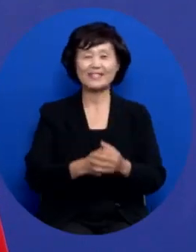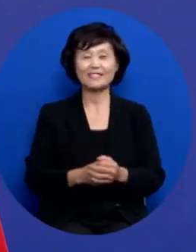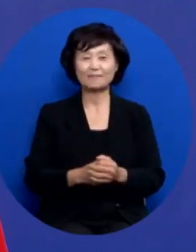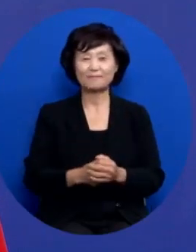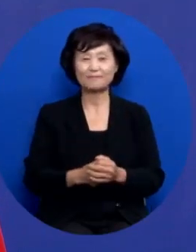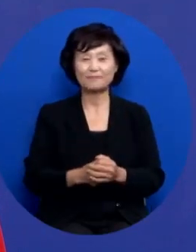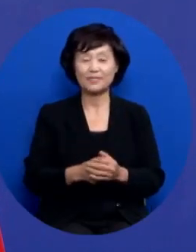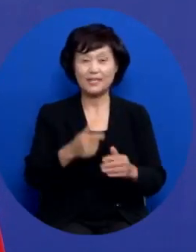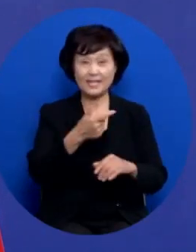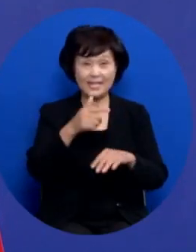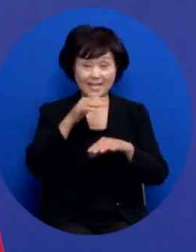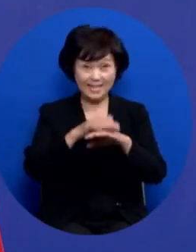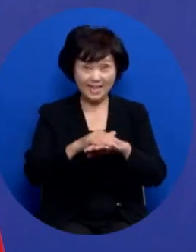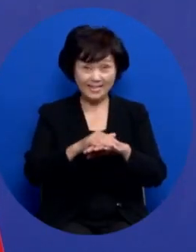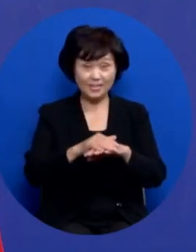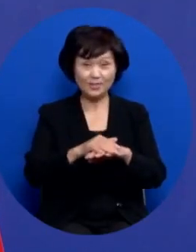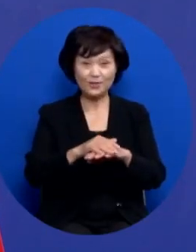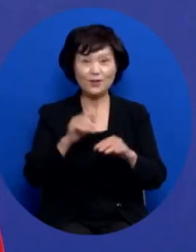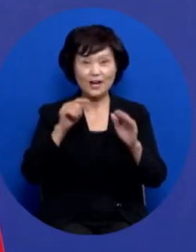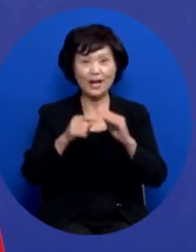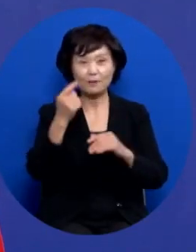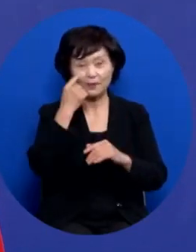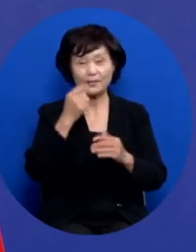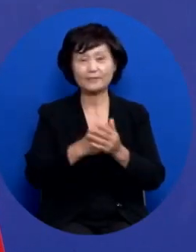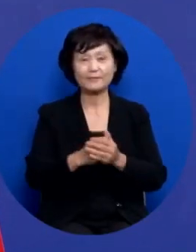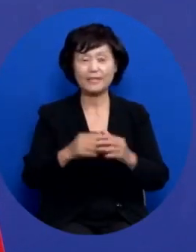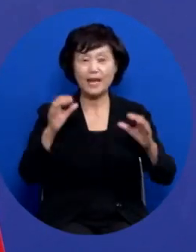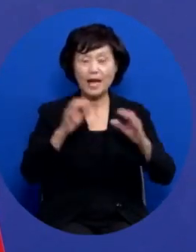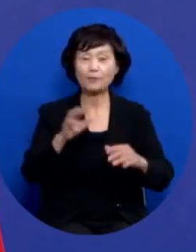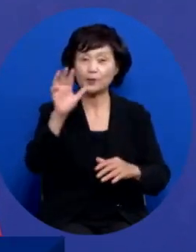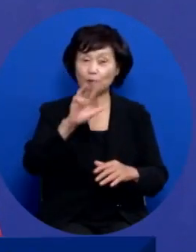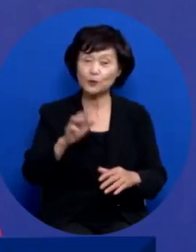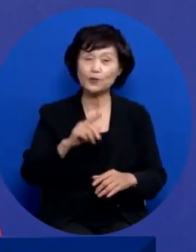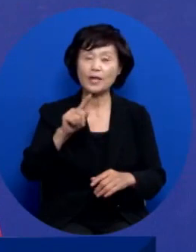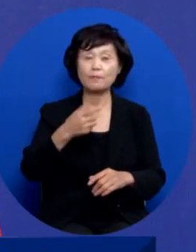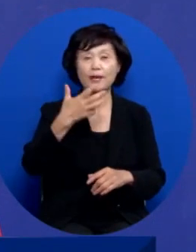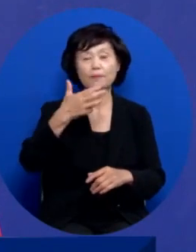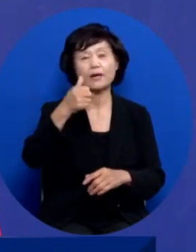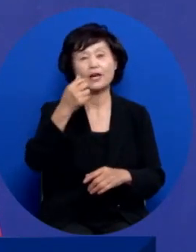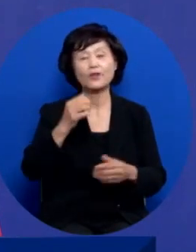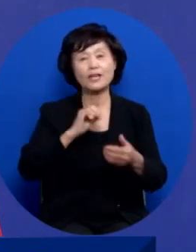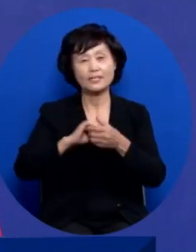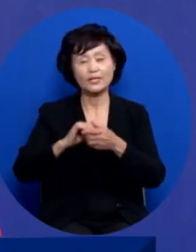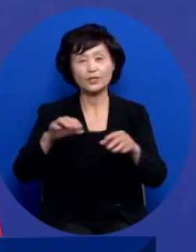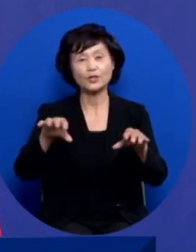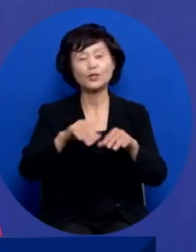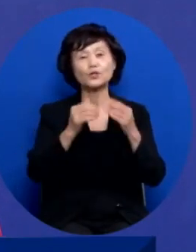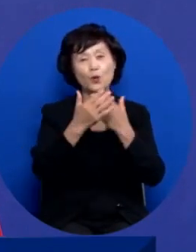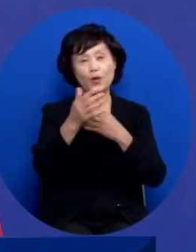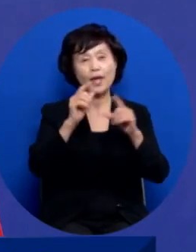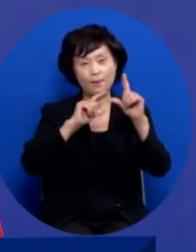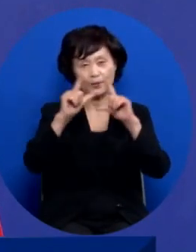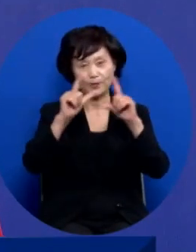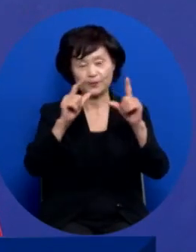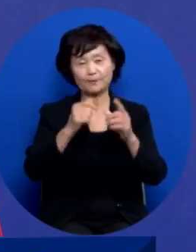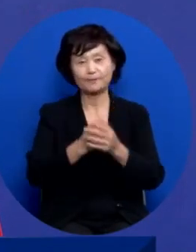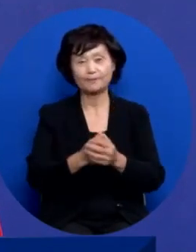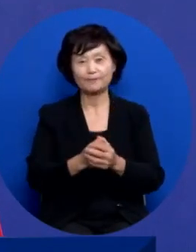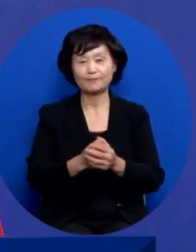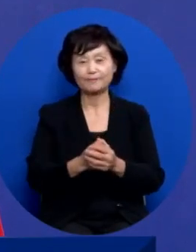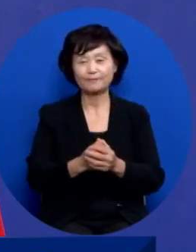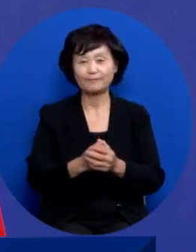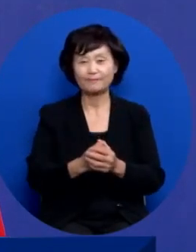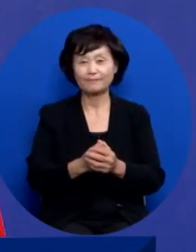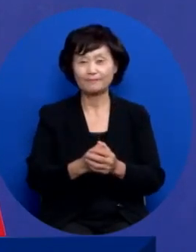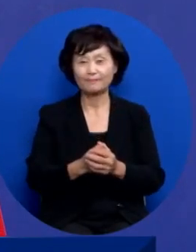네, 이번에는 대전으로 가보겠습니다. 대한예술극장로의 합동총회, 108회 정기총회가 열리고 있는데요. 네, 현장에 나가